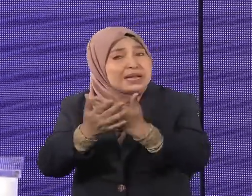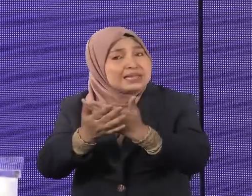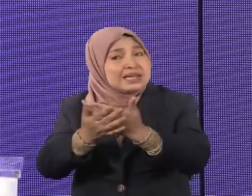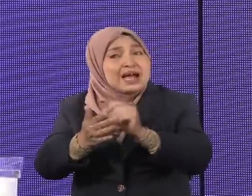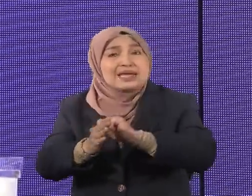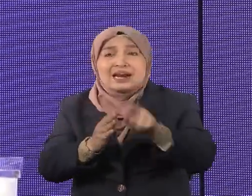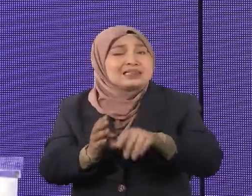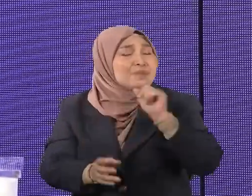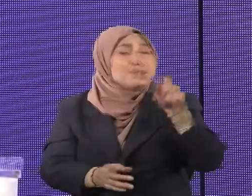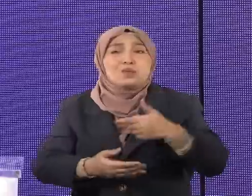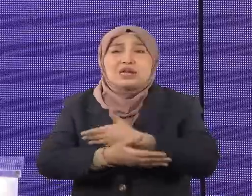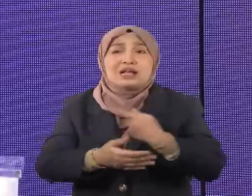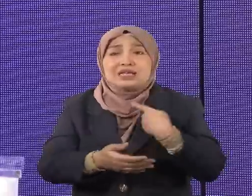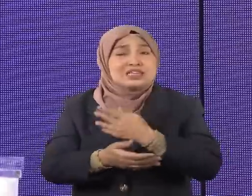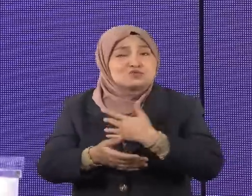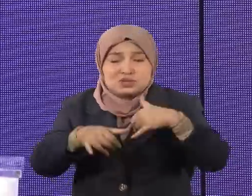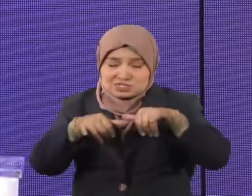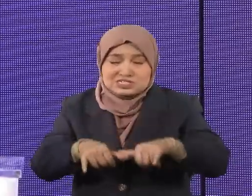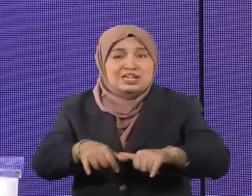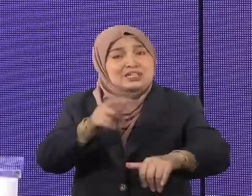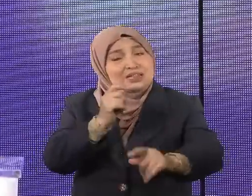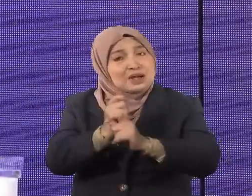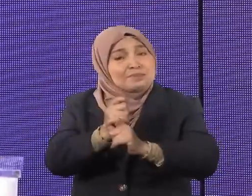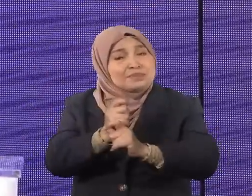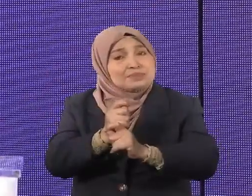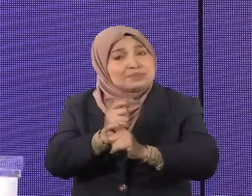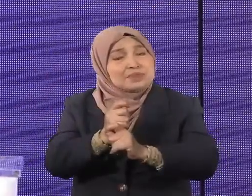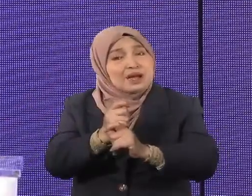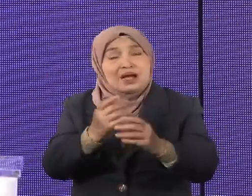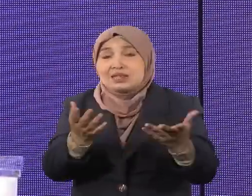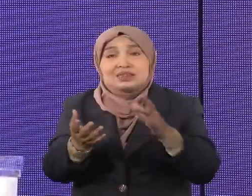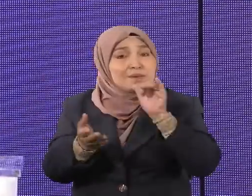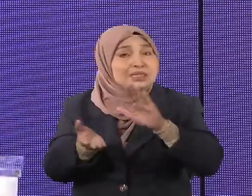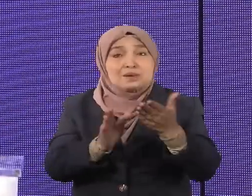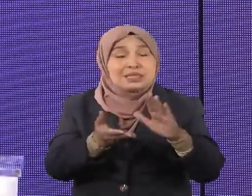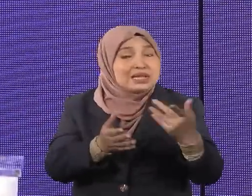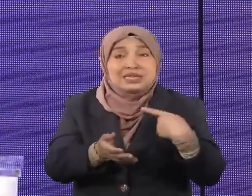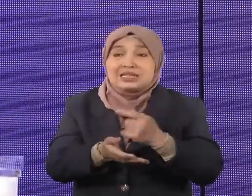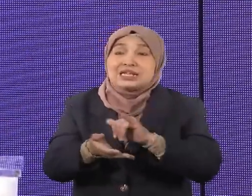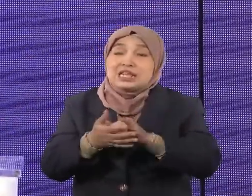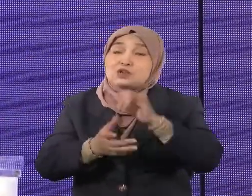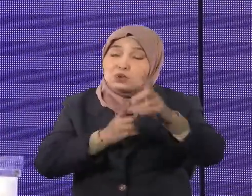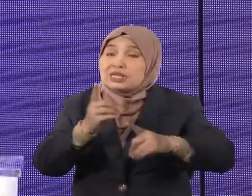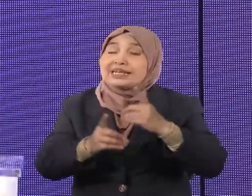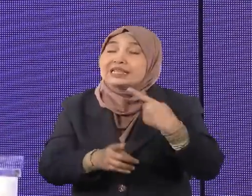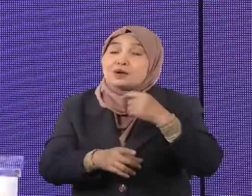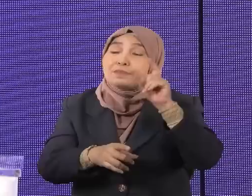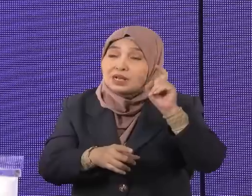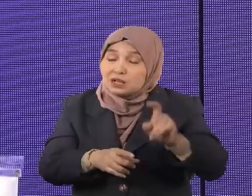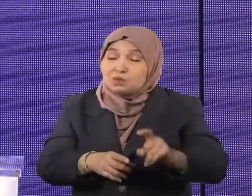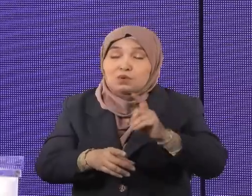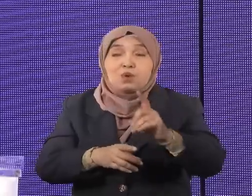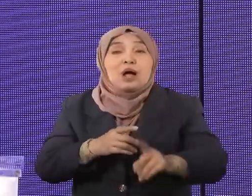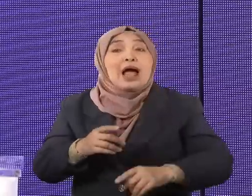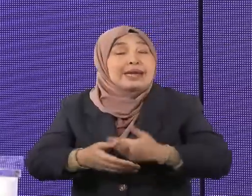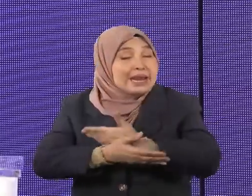dah anak. Yeah. Pasal apa? Pasal kita dah kekal dalam tu, kita tak mati-mati. Kan? Yang pasal kita kat dunia ini perlukan anak, nak teruskan